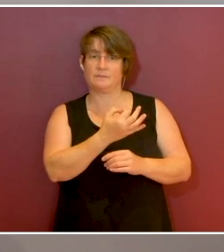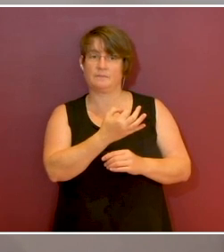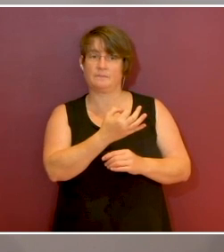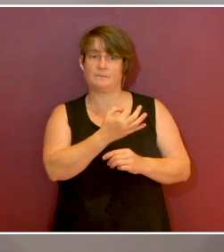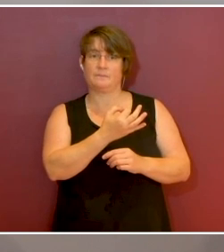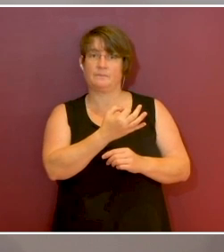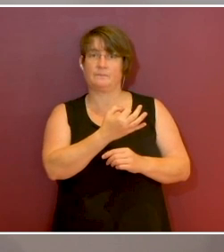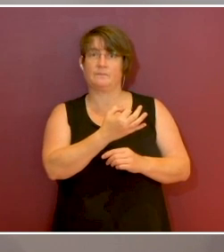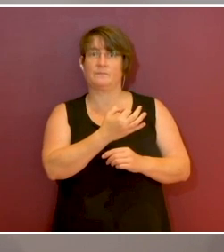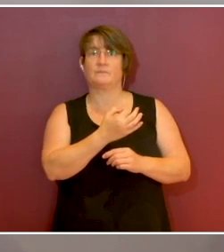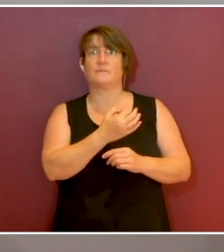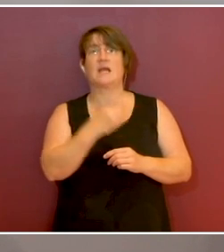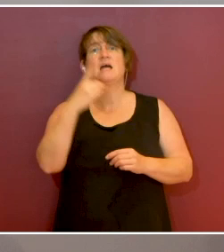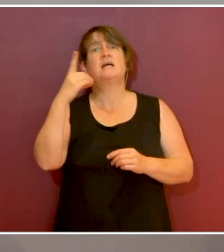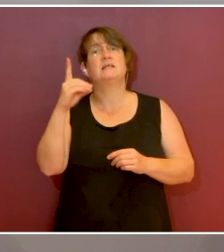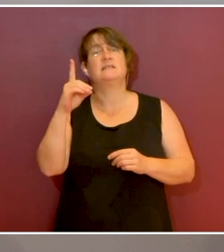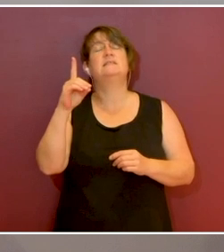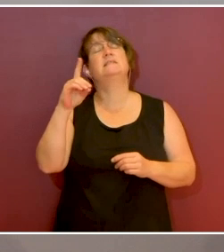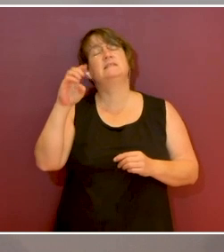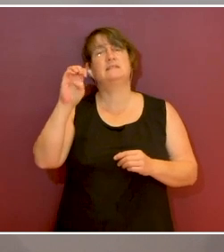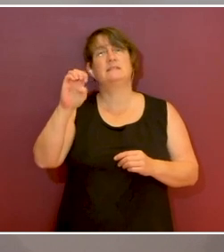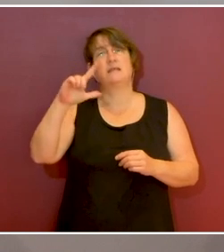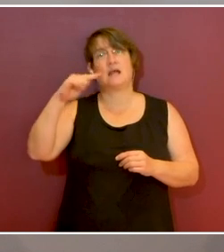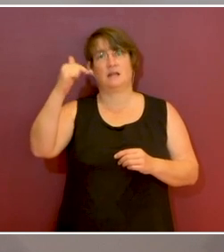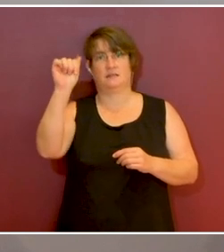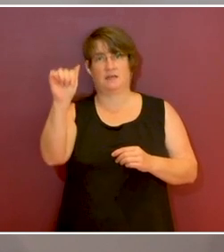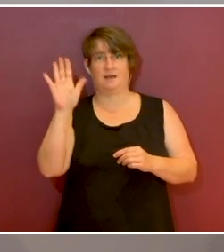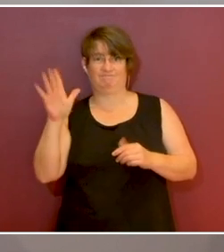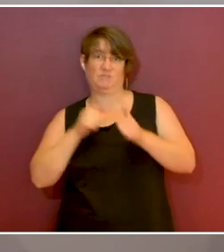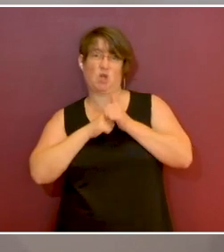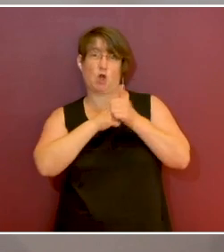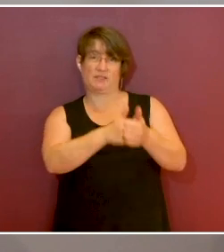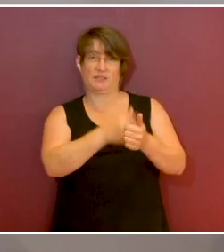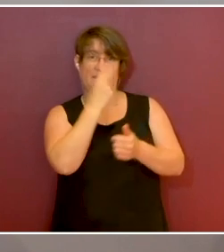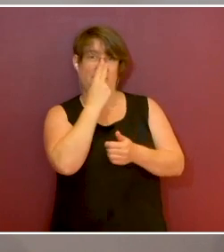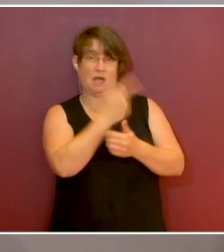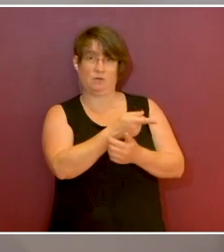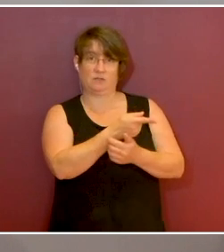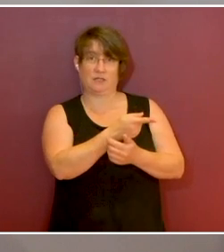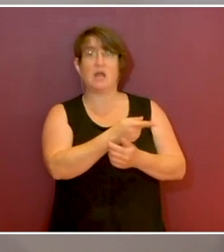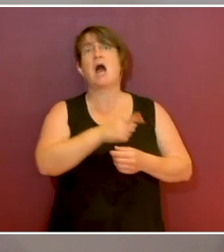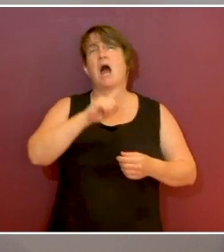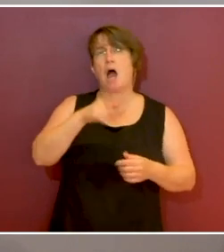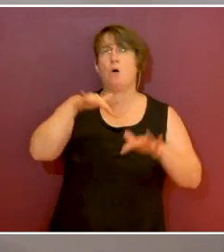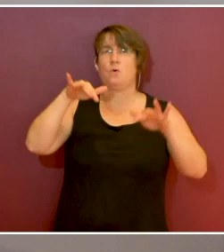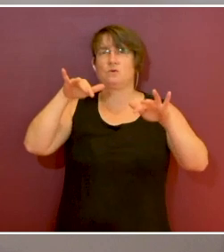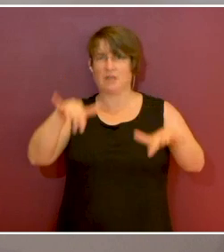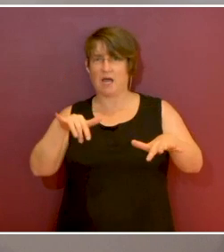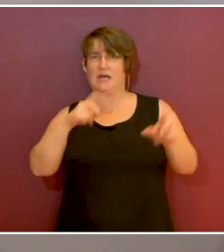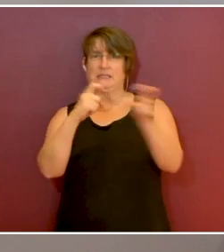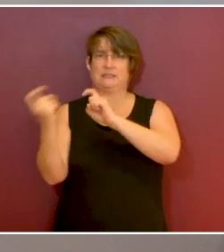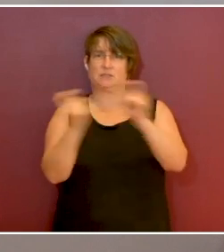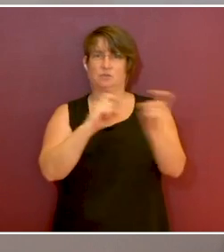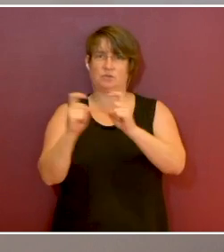Konsequenzen aus Delta. Und es gibt ja auch die Forderung, dass eine dritte Impfung für die Erzieherinnen und